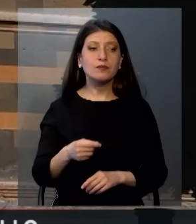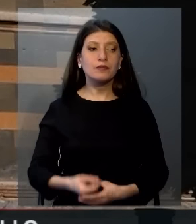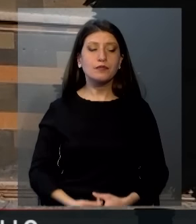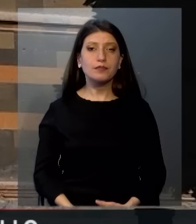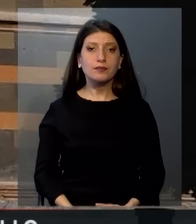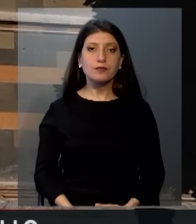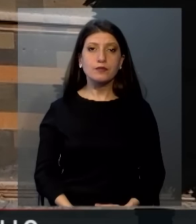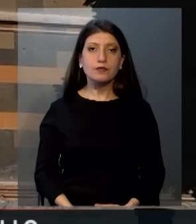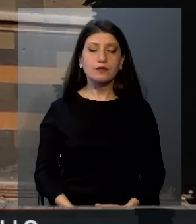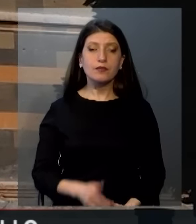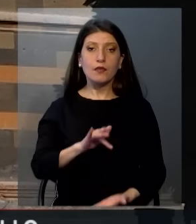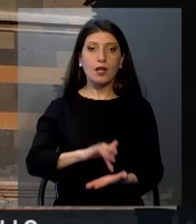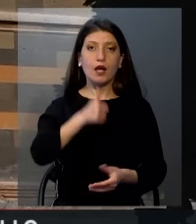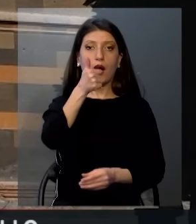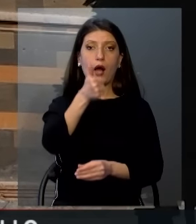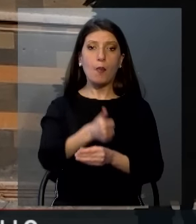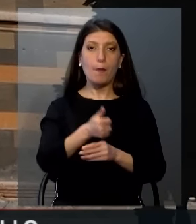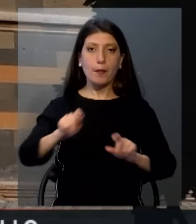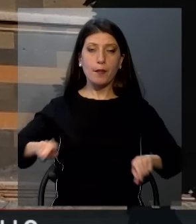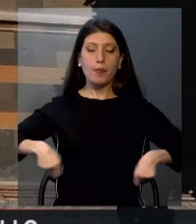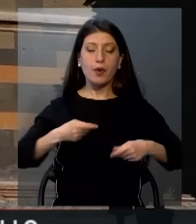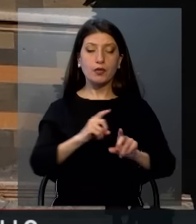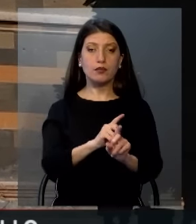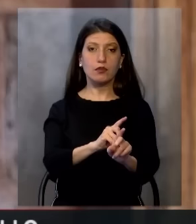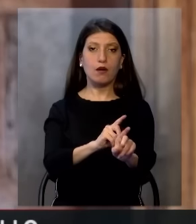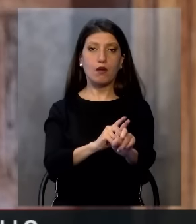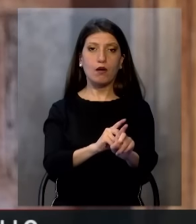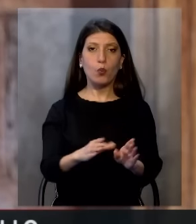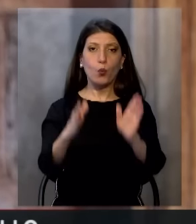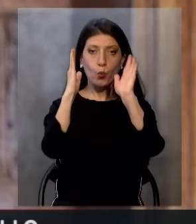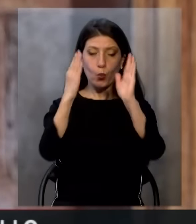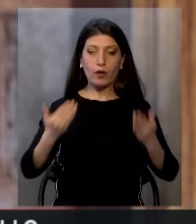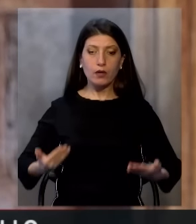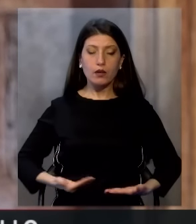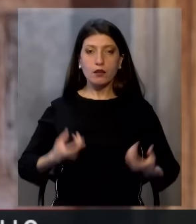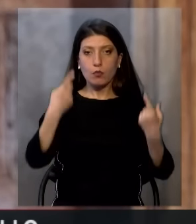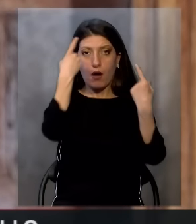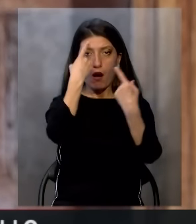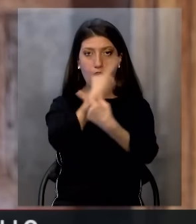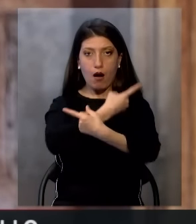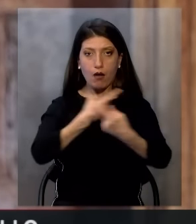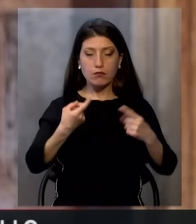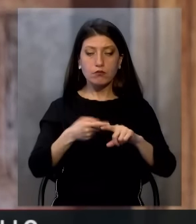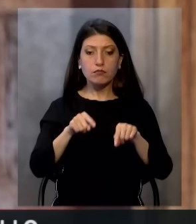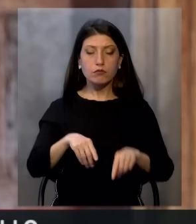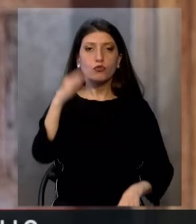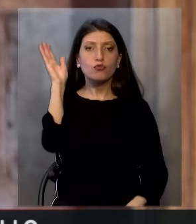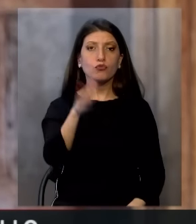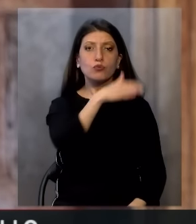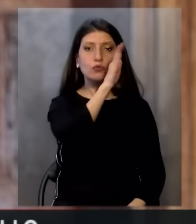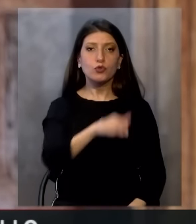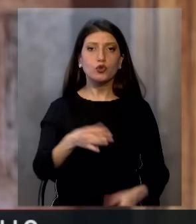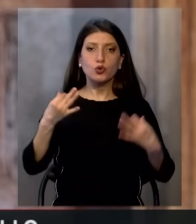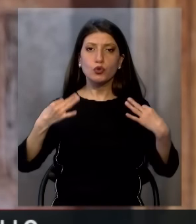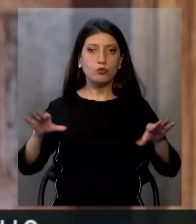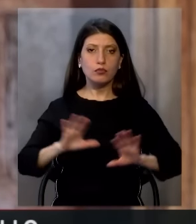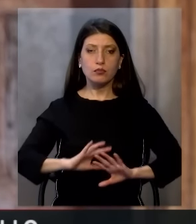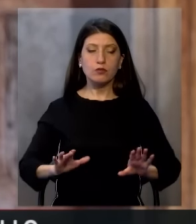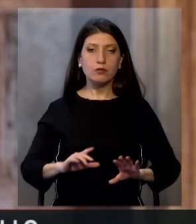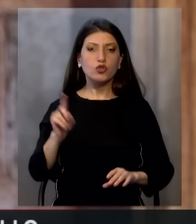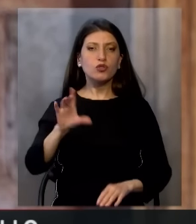է։ Քաղաքապետին փոխարինող կապտի տեղակալը ուղիղ եթերում այդ արեց, որ դա չեղարկվել է, այսինքն